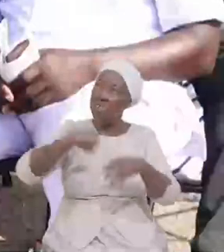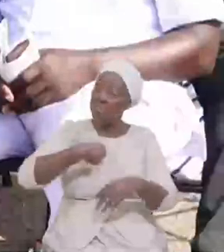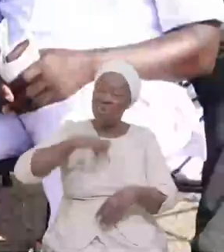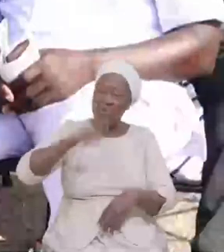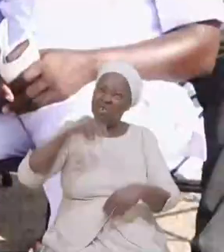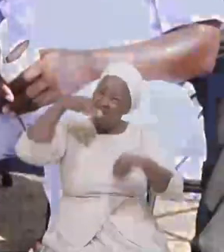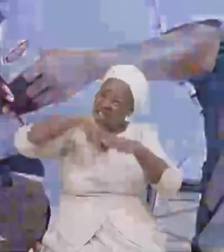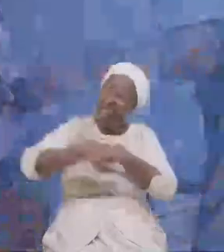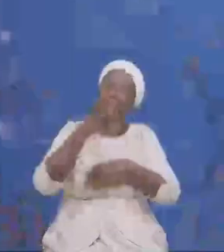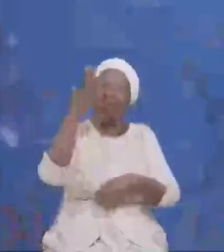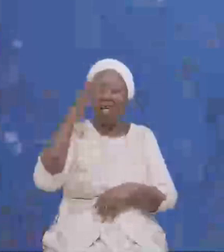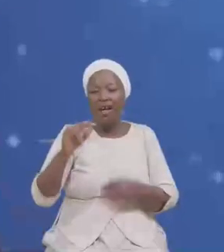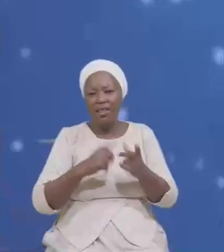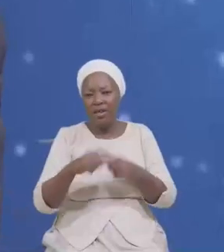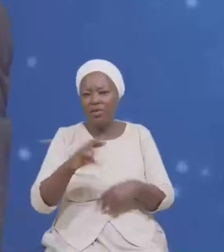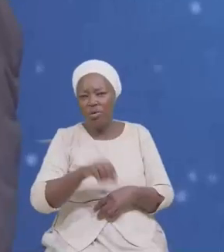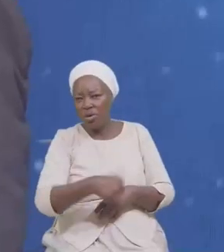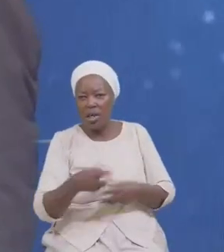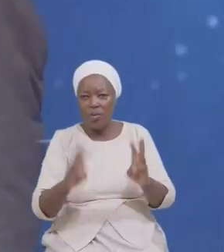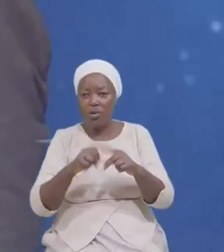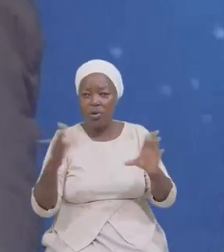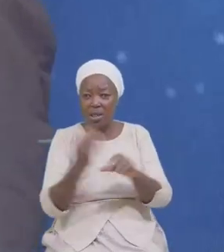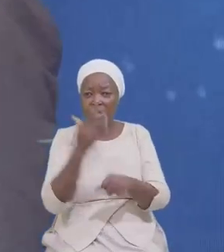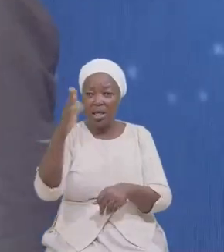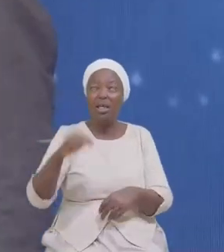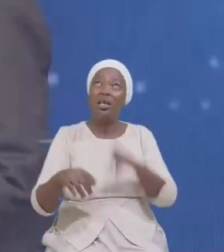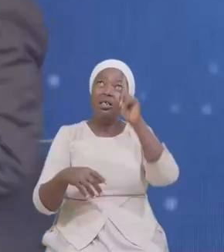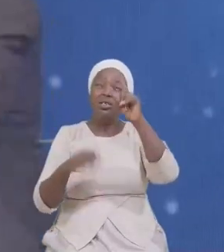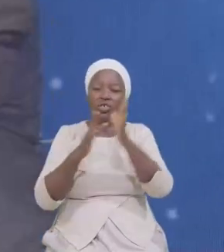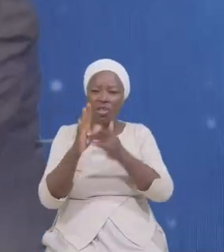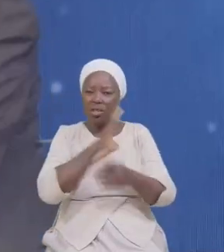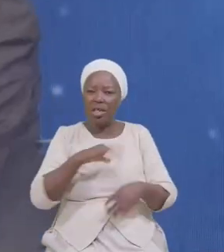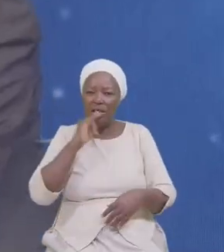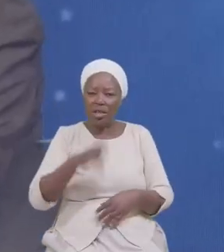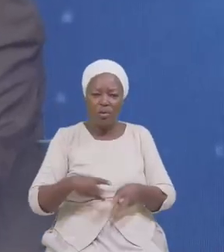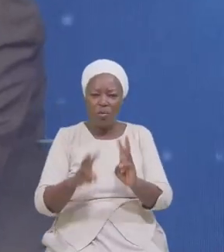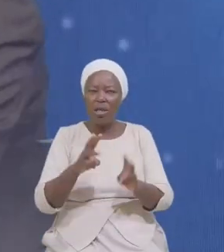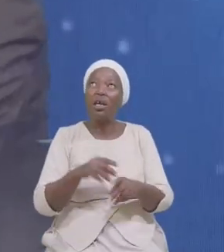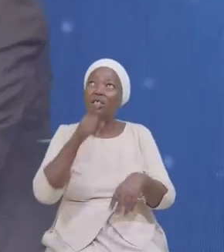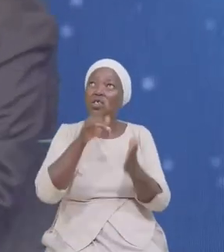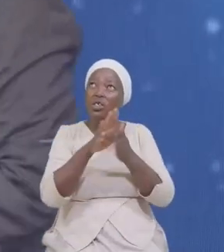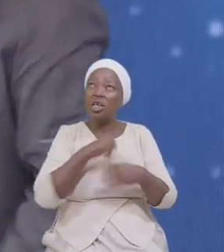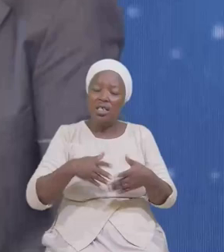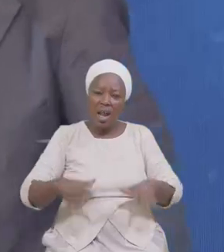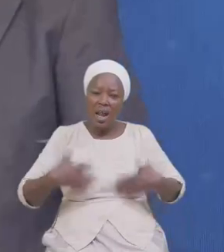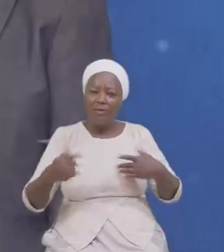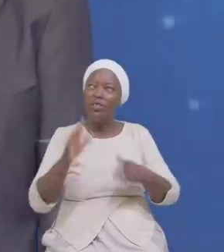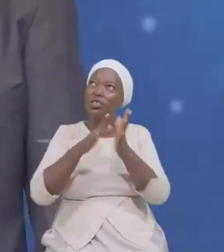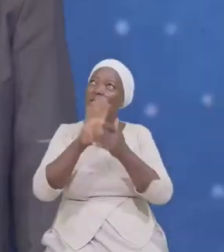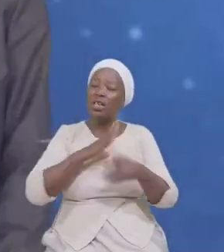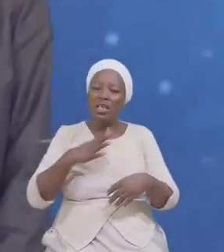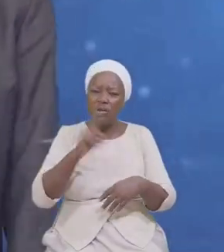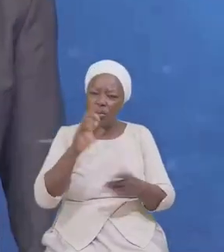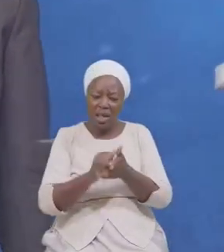aller. Et il n'y a pas un autre chemin, un autre moyen pour y arriver. Il est le chemin, il est la vie, et il est celui qui nous conduit à